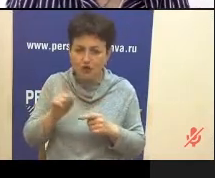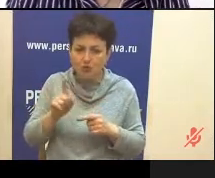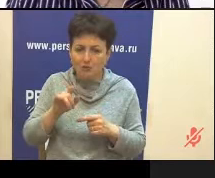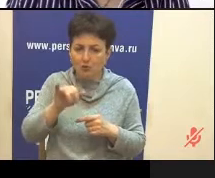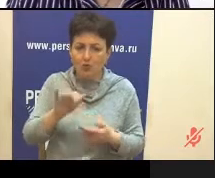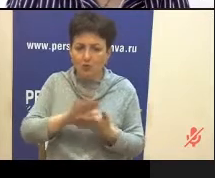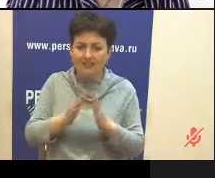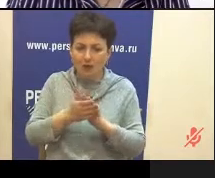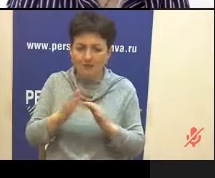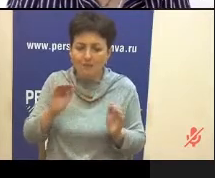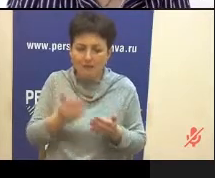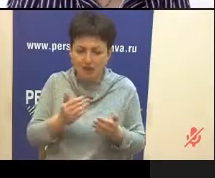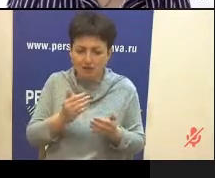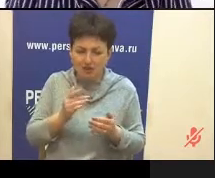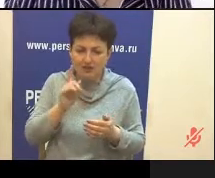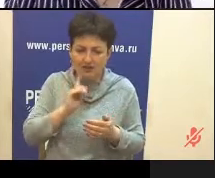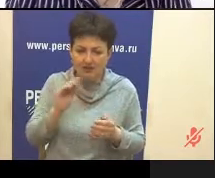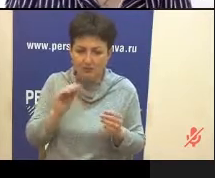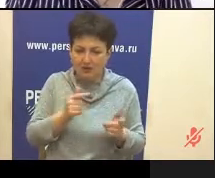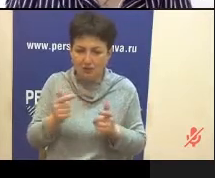у вас уже были по меньшей мере контакты.